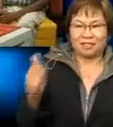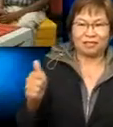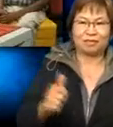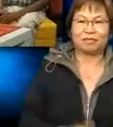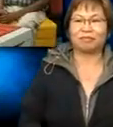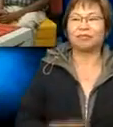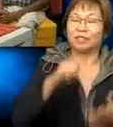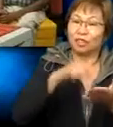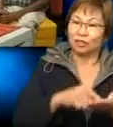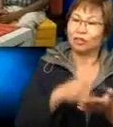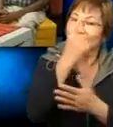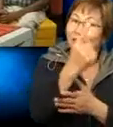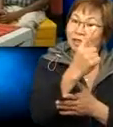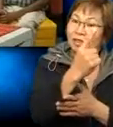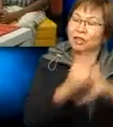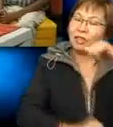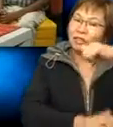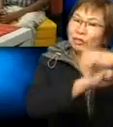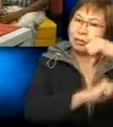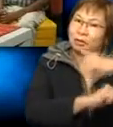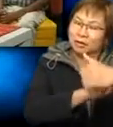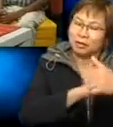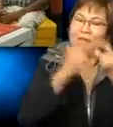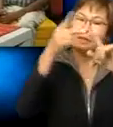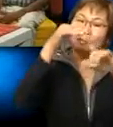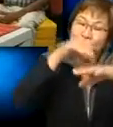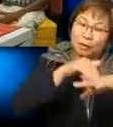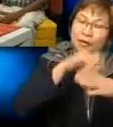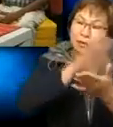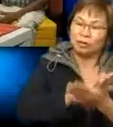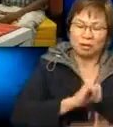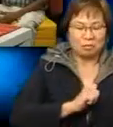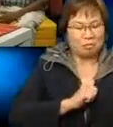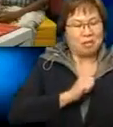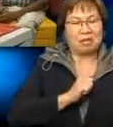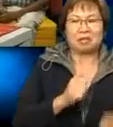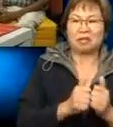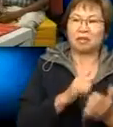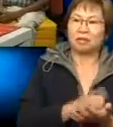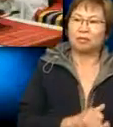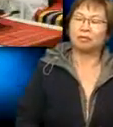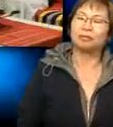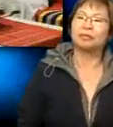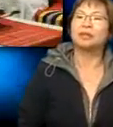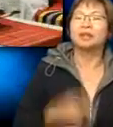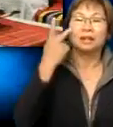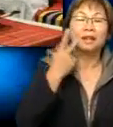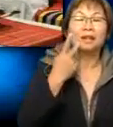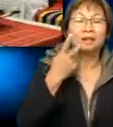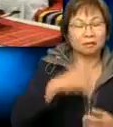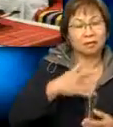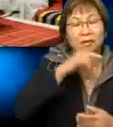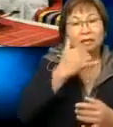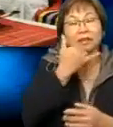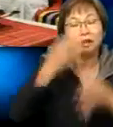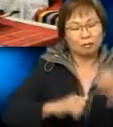Ashwin ni. Itu merupakan salah satu sumbangan saya pada sekolah. Jadi saya harus berbangga dengannya. Baiklah. Kak Ati rasa tak